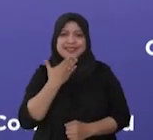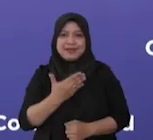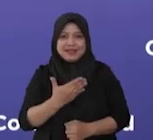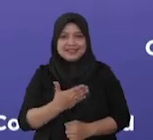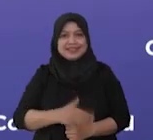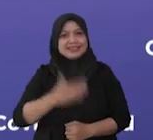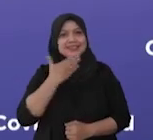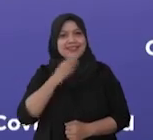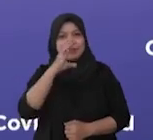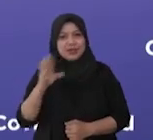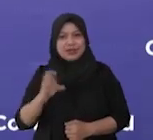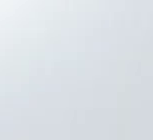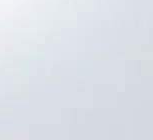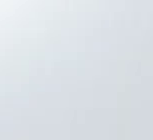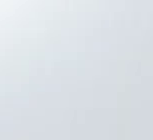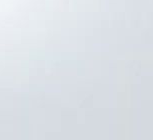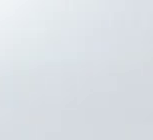selamat sore